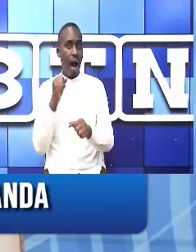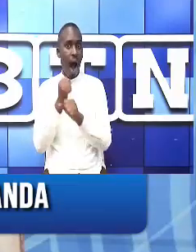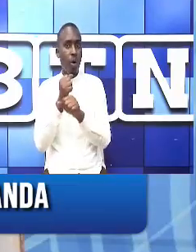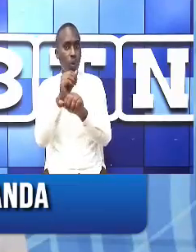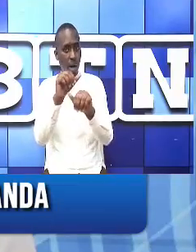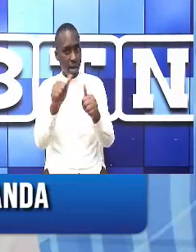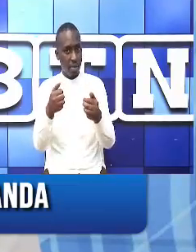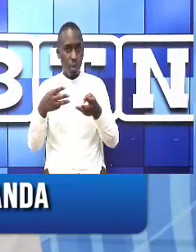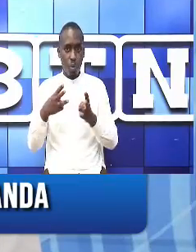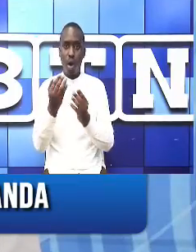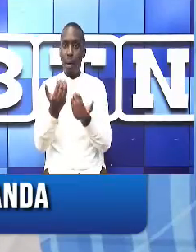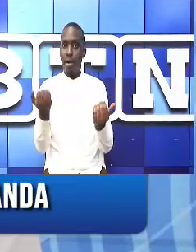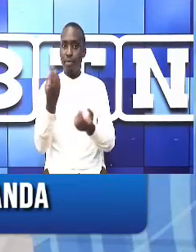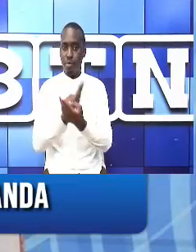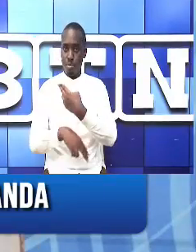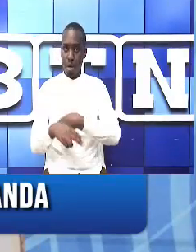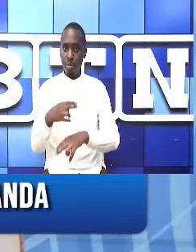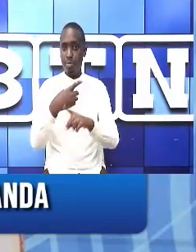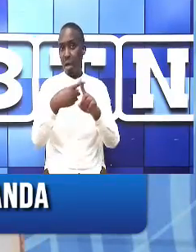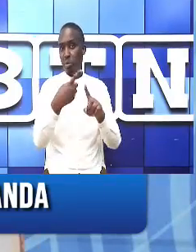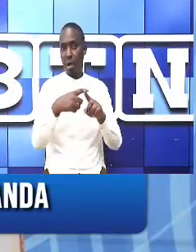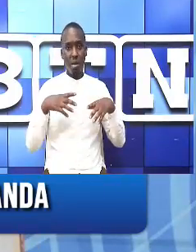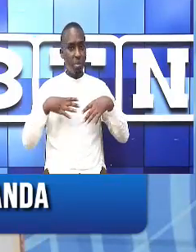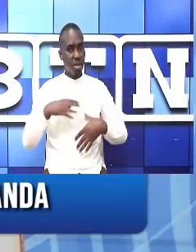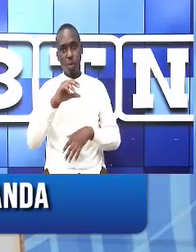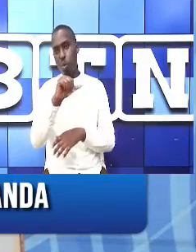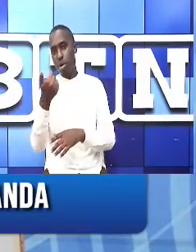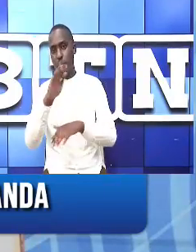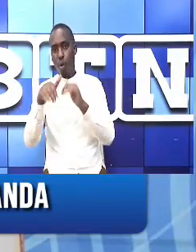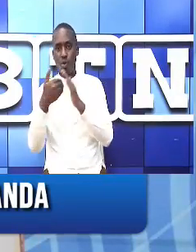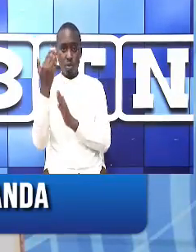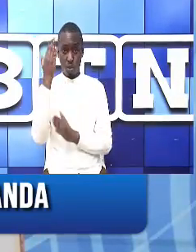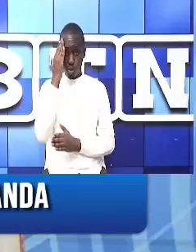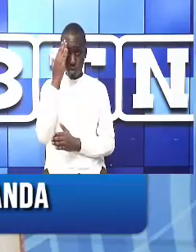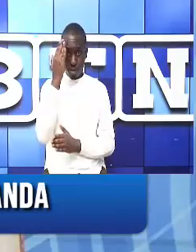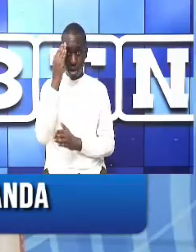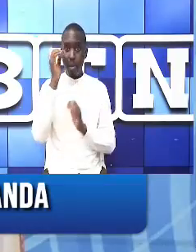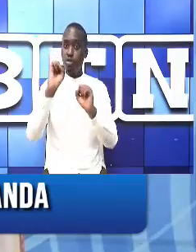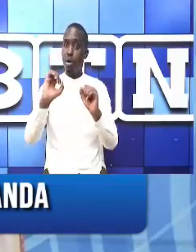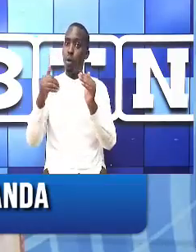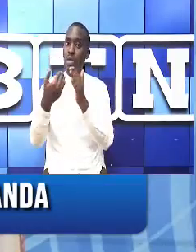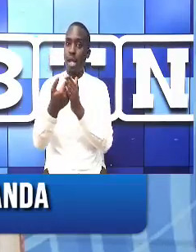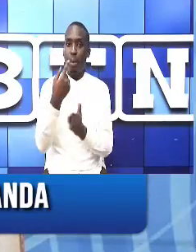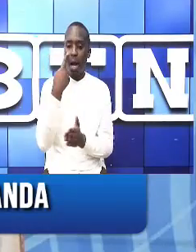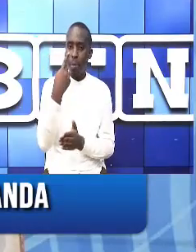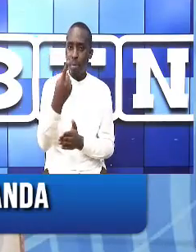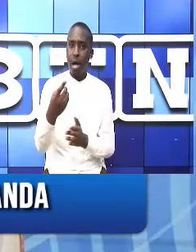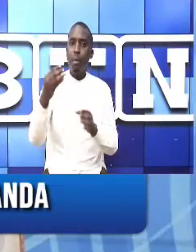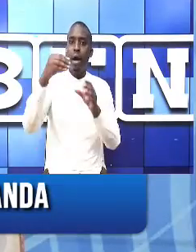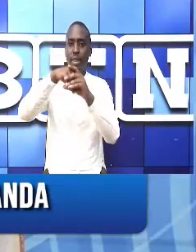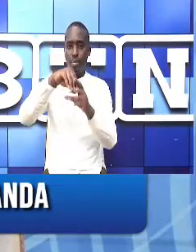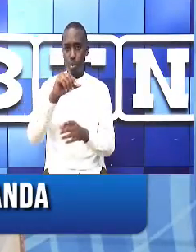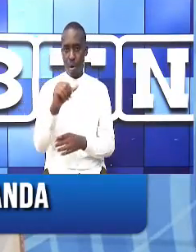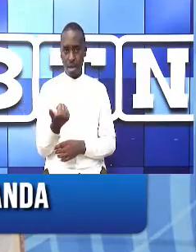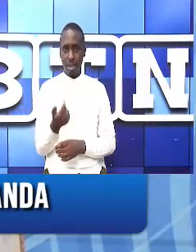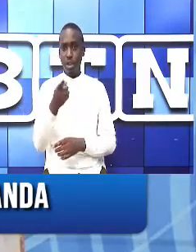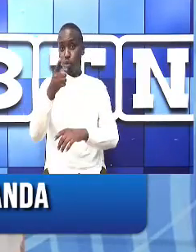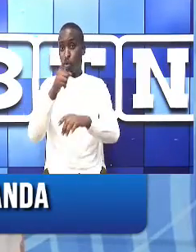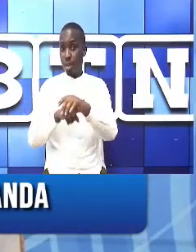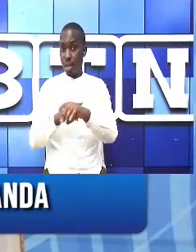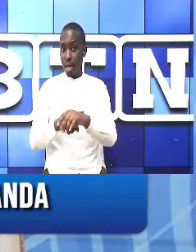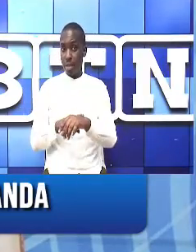neza ku buryo abana bafite ubumuga butandukanye ubw'ingingo n'ubundi bwose tuzi bahagera bagasanga bakibona mu bandi icyo gihe